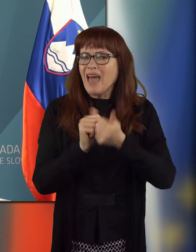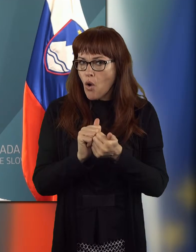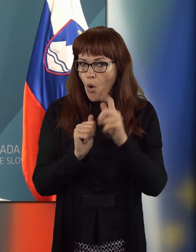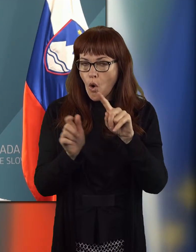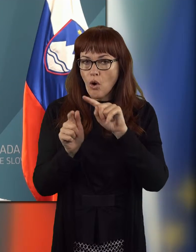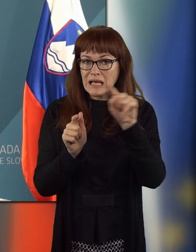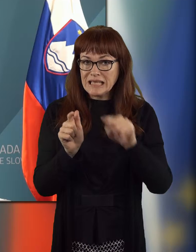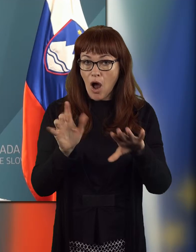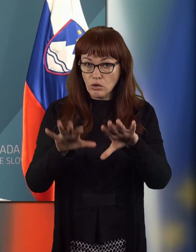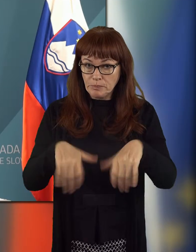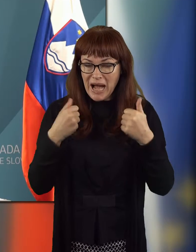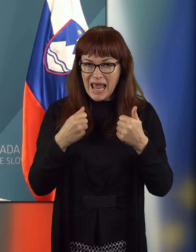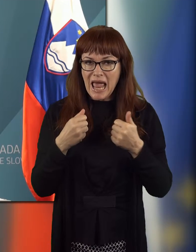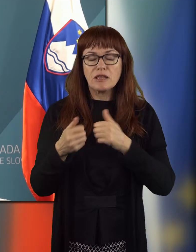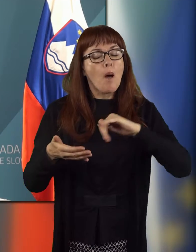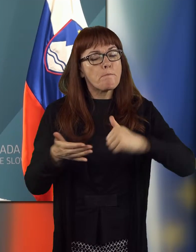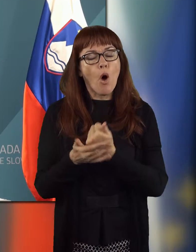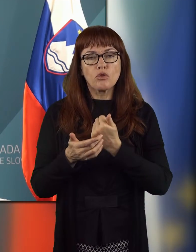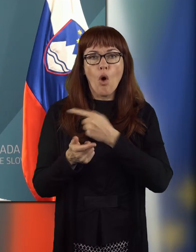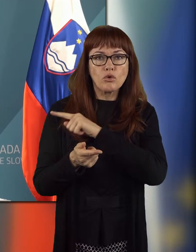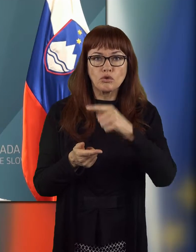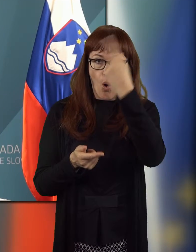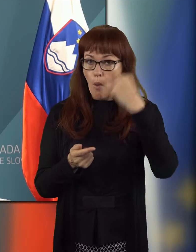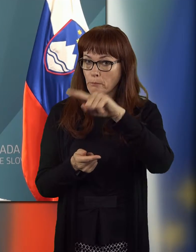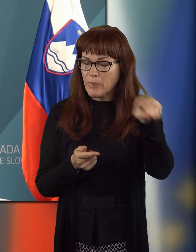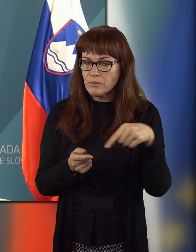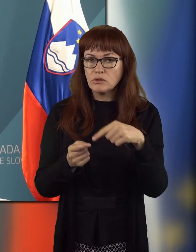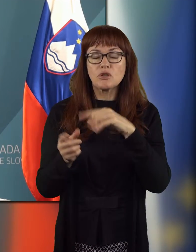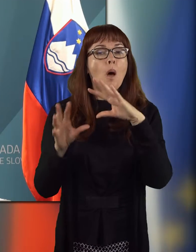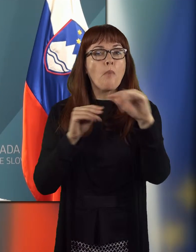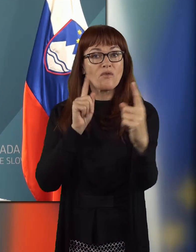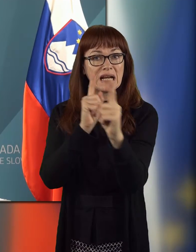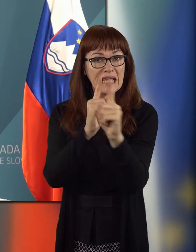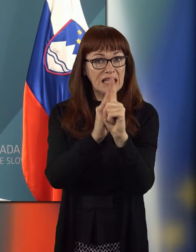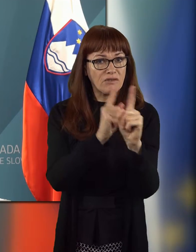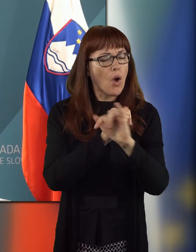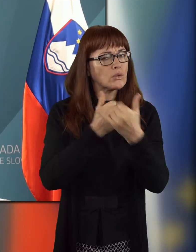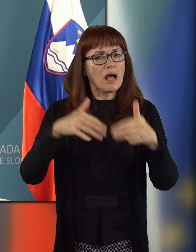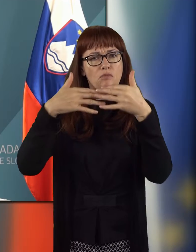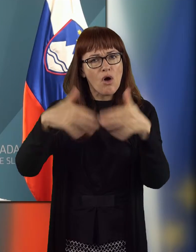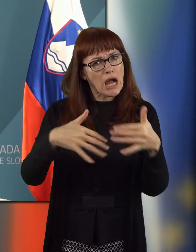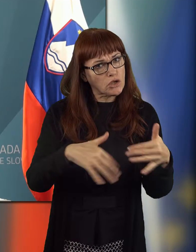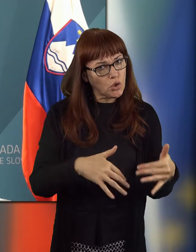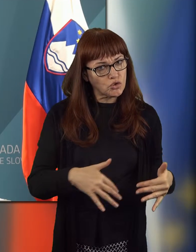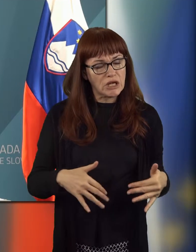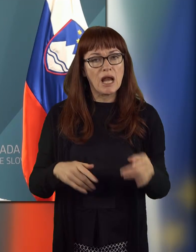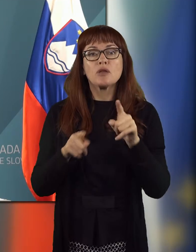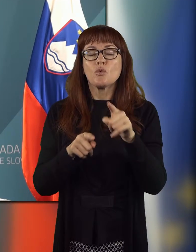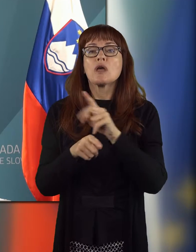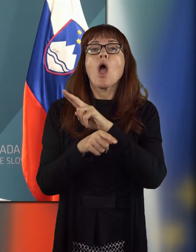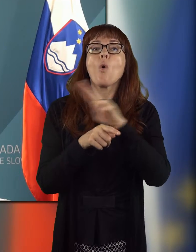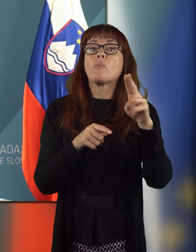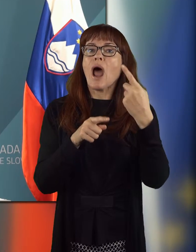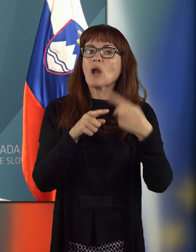bo zakon seveda sprejet, ponovno šli do prebivalcev in se z njimi individualno pogovarjali in vsakemu razložili. Tukaj nam bodo pa